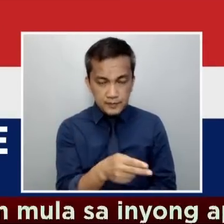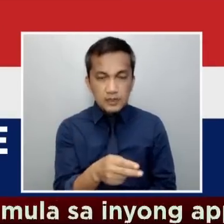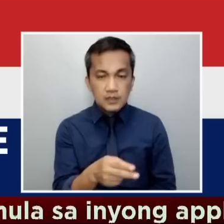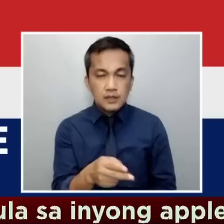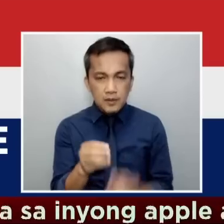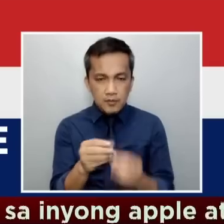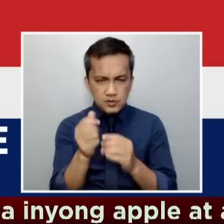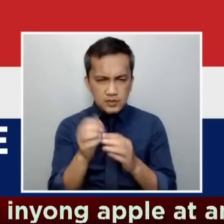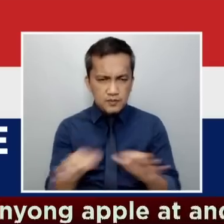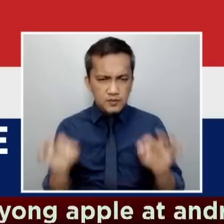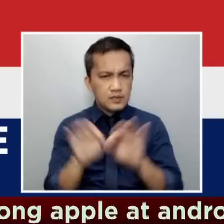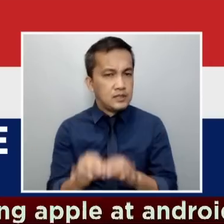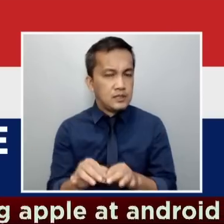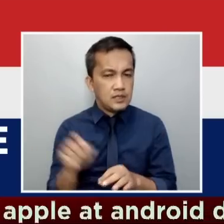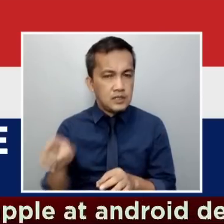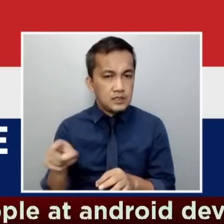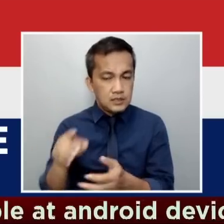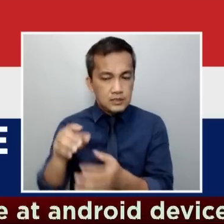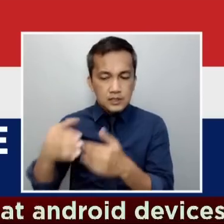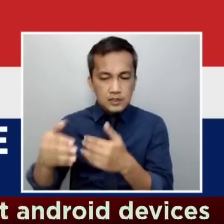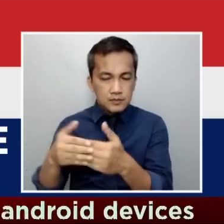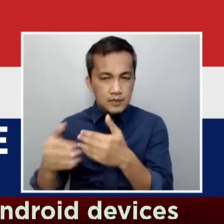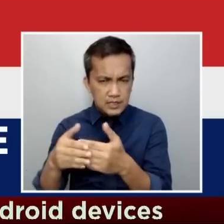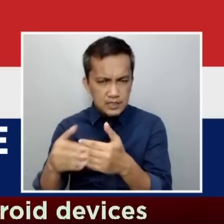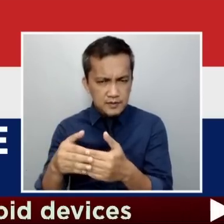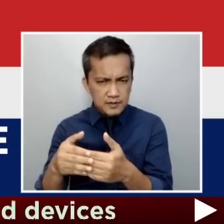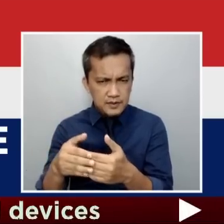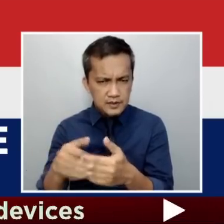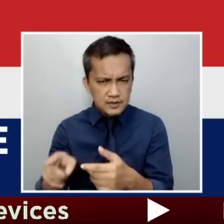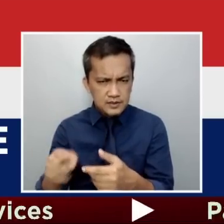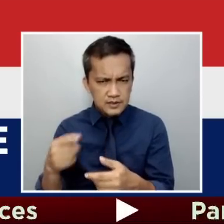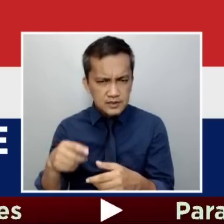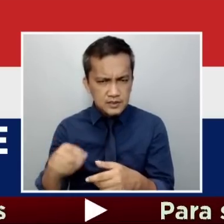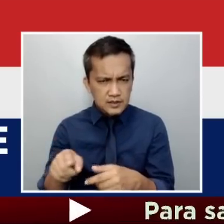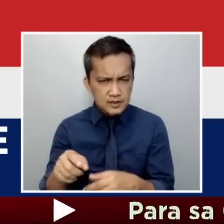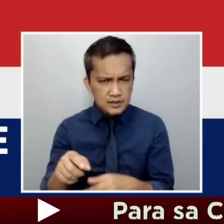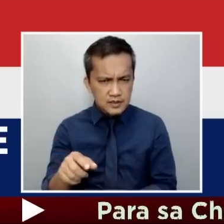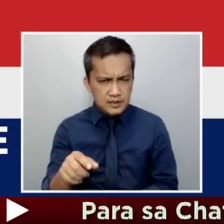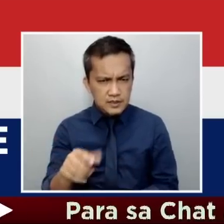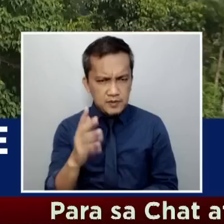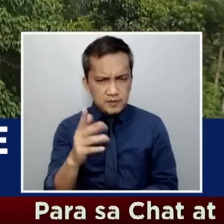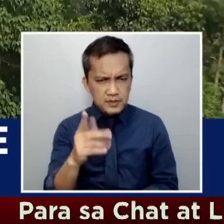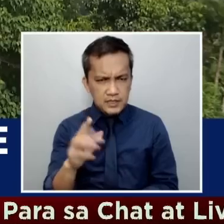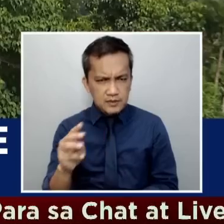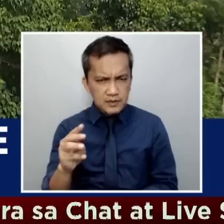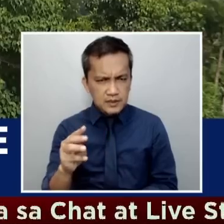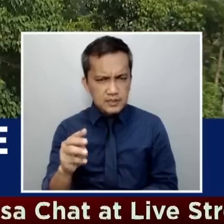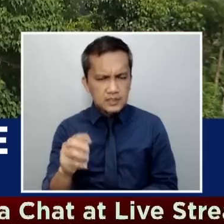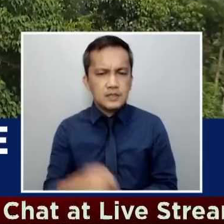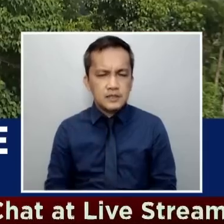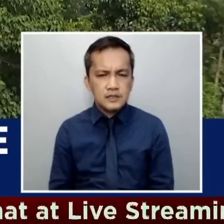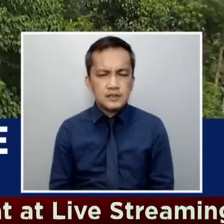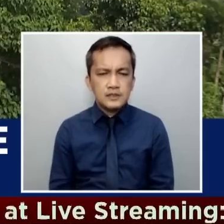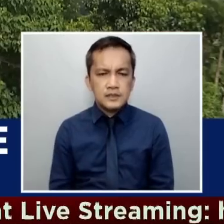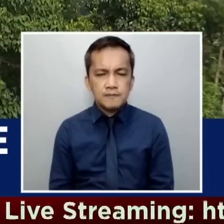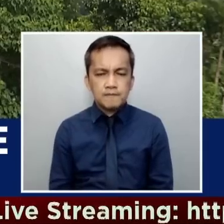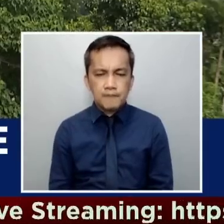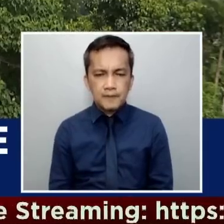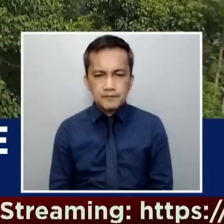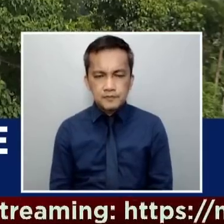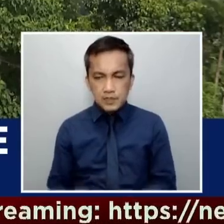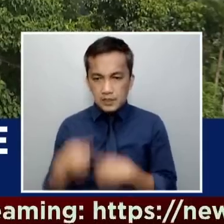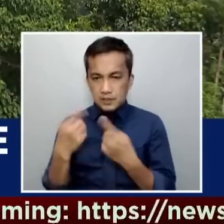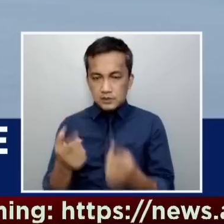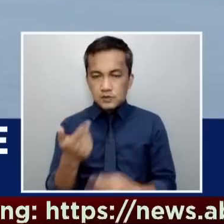doon sa mga malapit na destination na nasa 50 kilometers distance. Sa nakalipas na 24